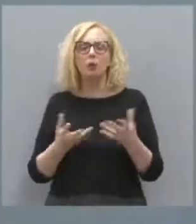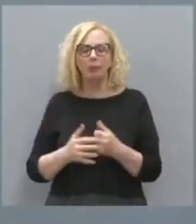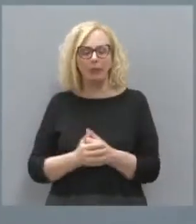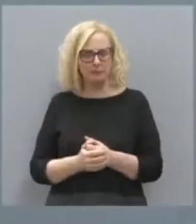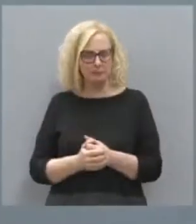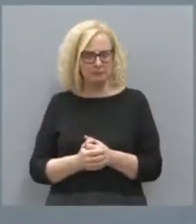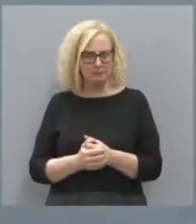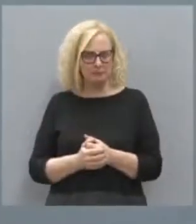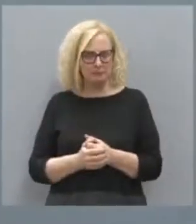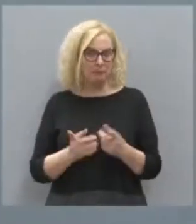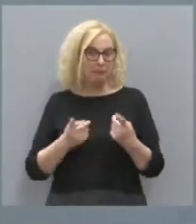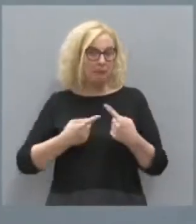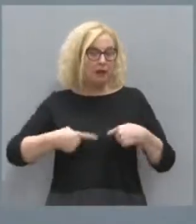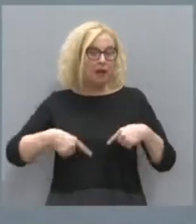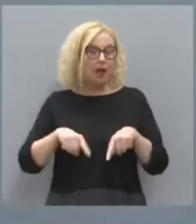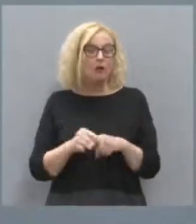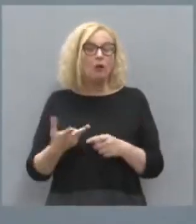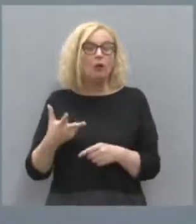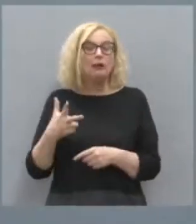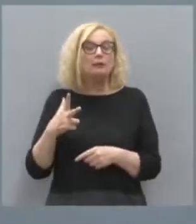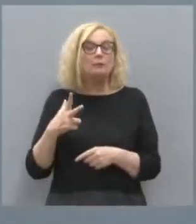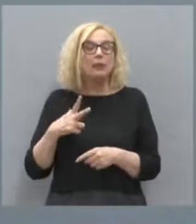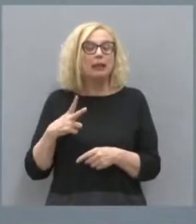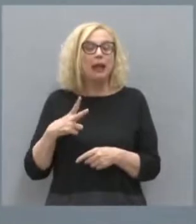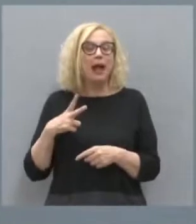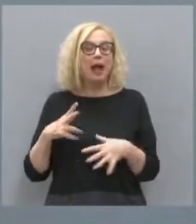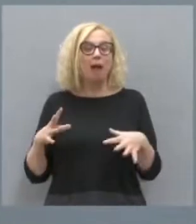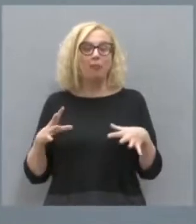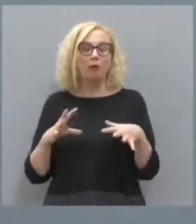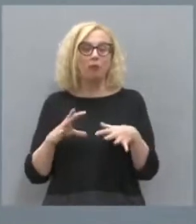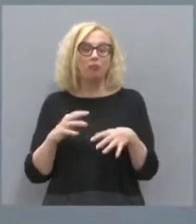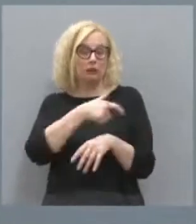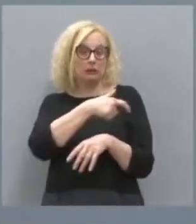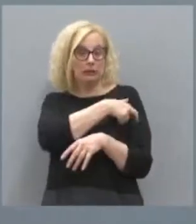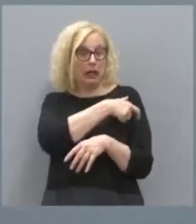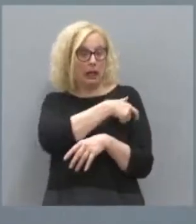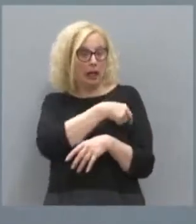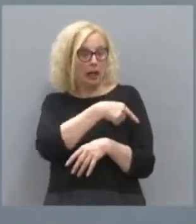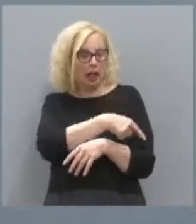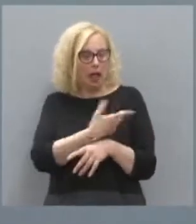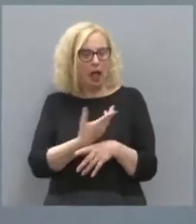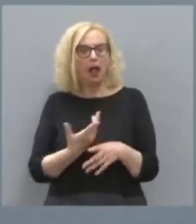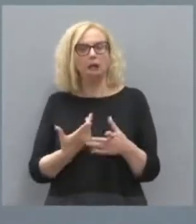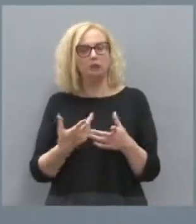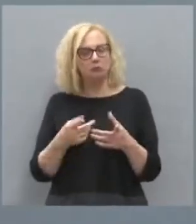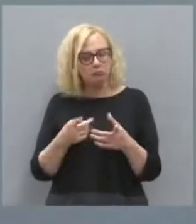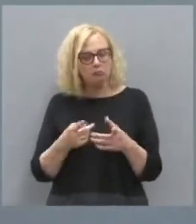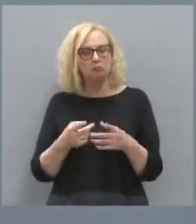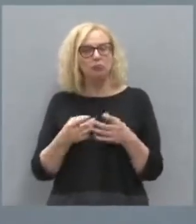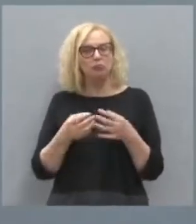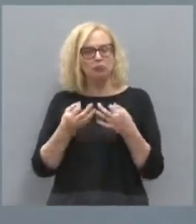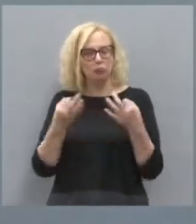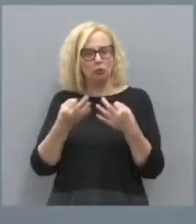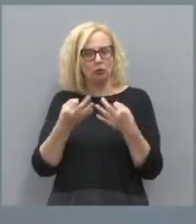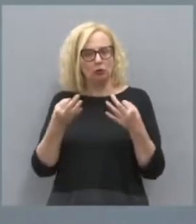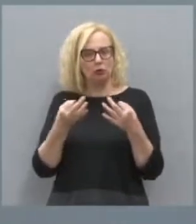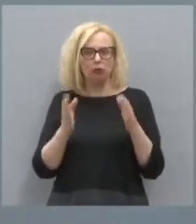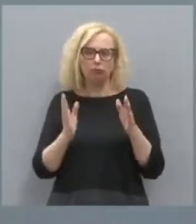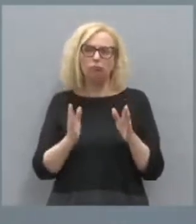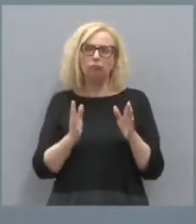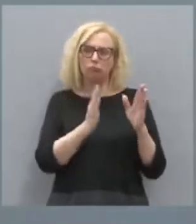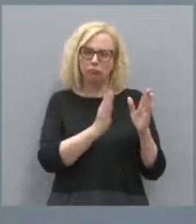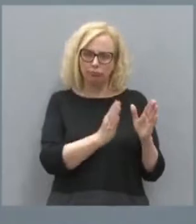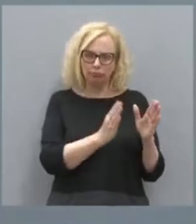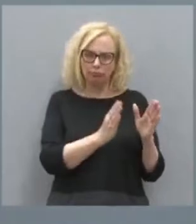che le questioni sindacali rispettabili rispetti e rispettate siano un tema